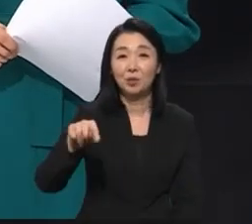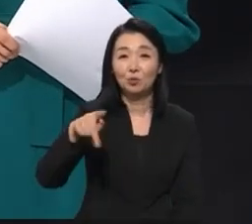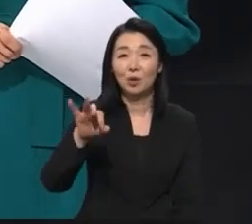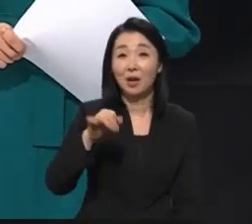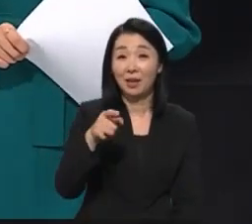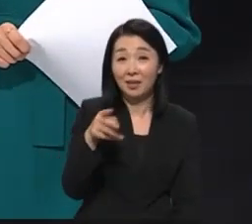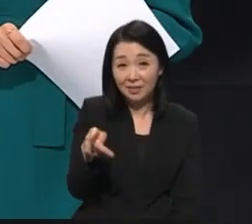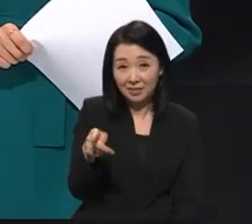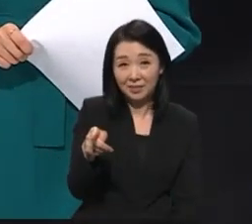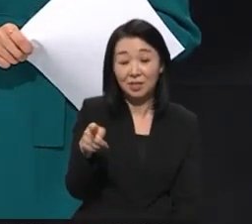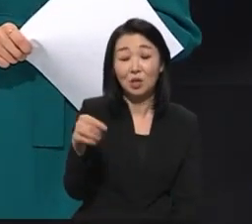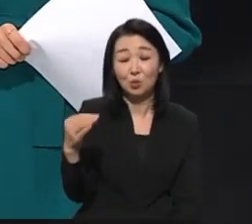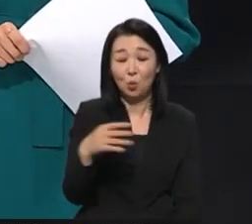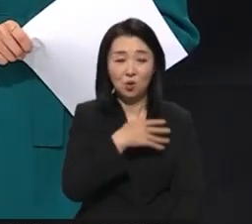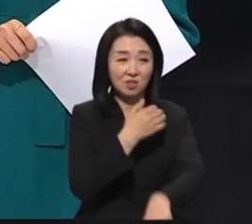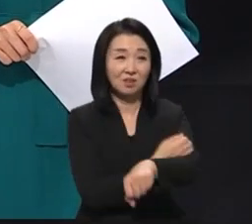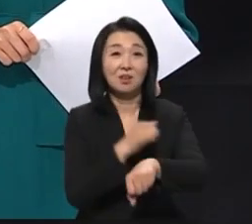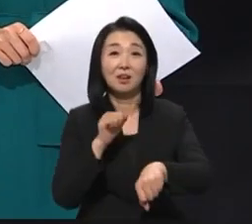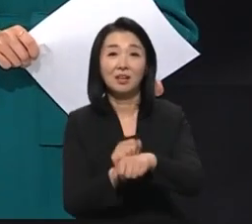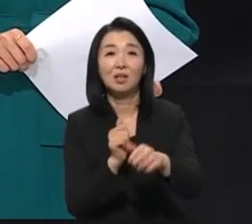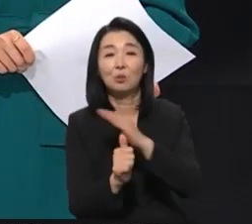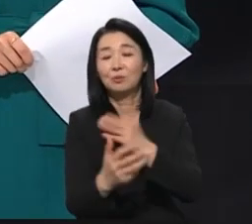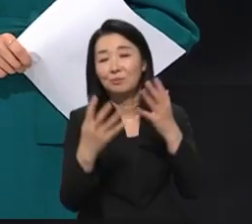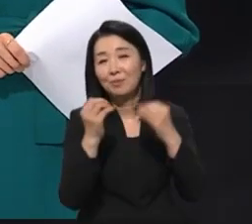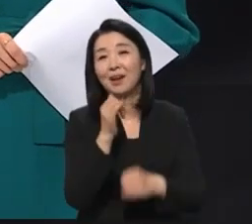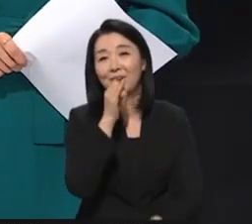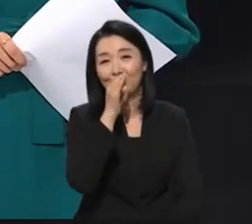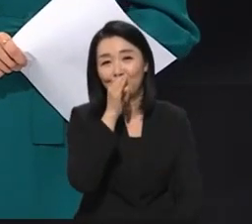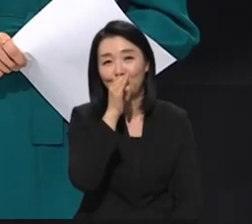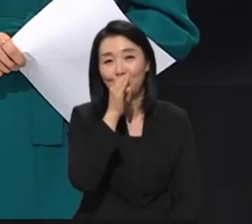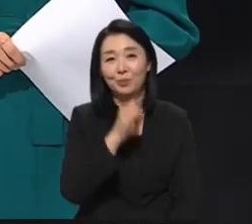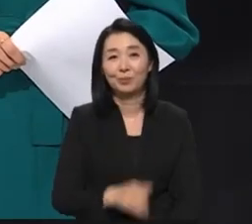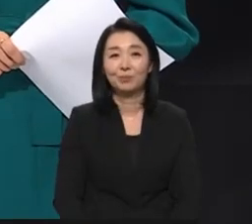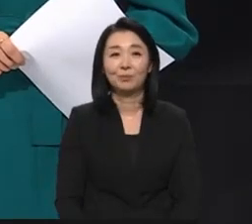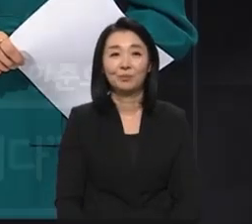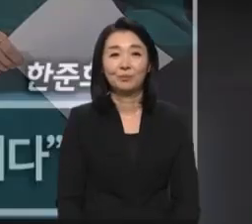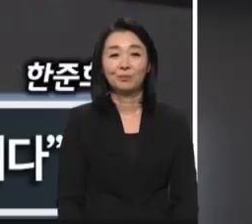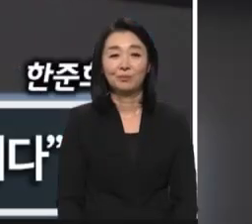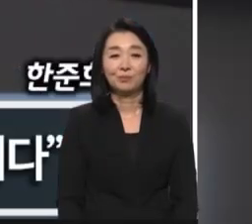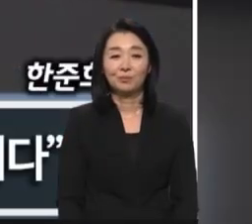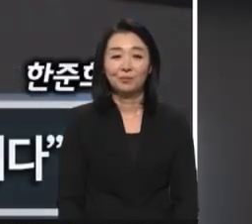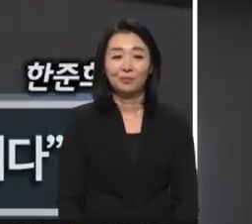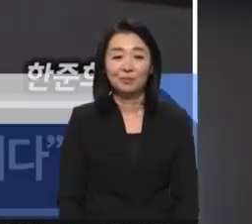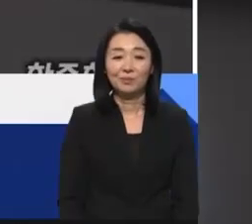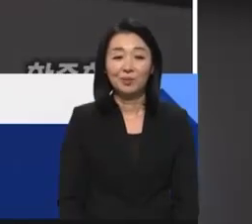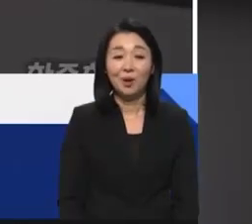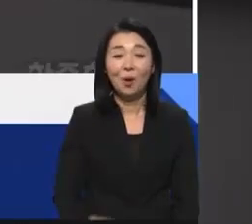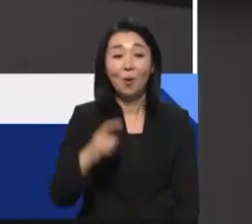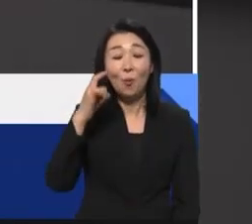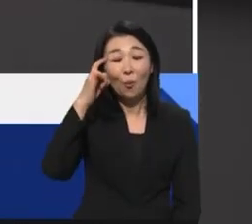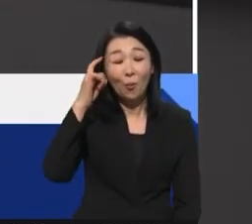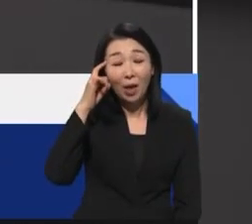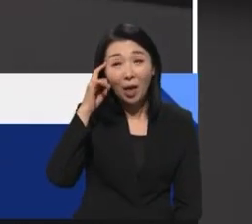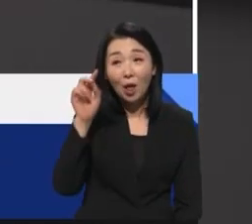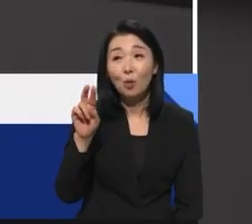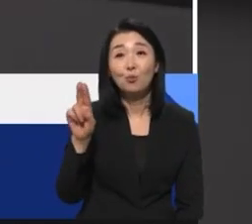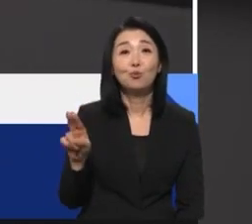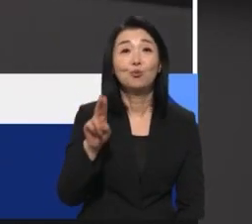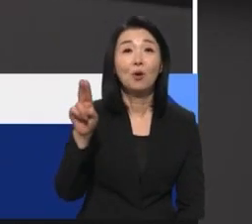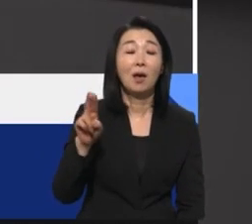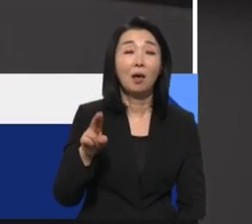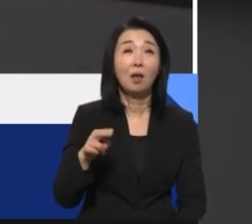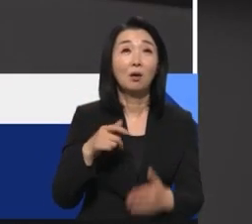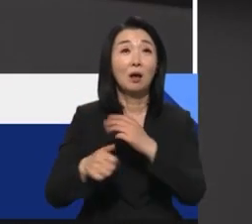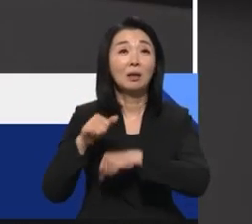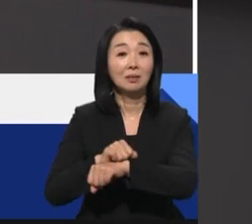선수만큼이나 뛰어난 기량을 갖춘 선수들도 포진하고 있는데요 기본적으로 레전드 3인방이 존재하는데